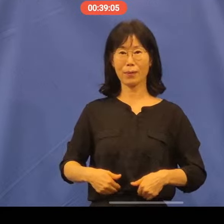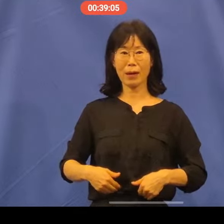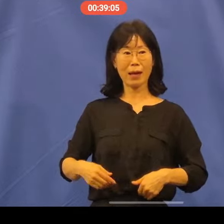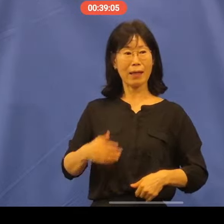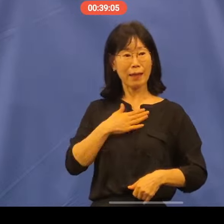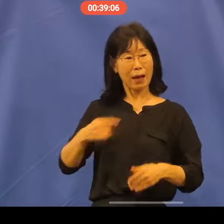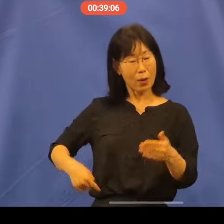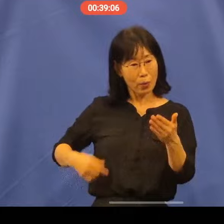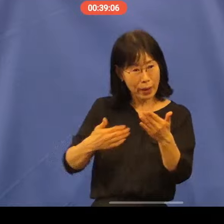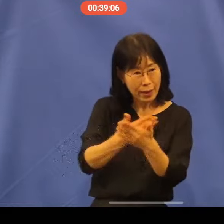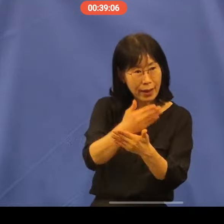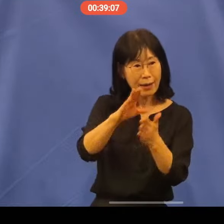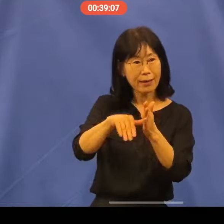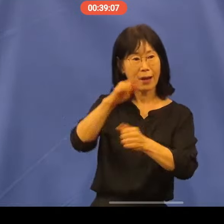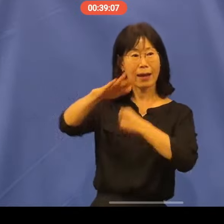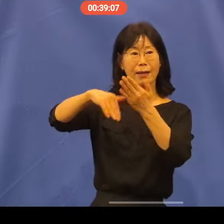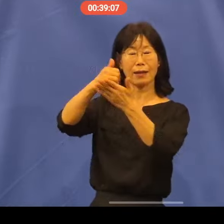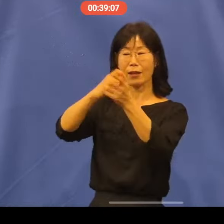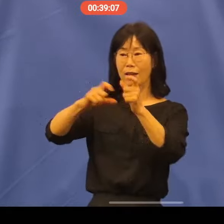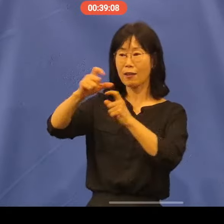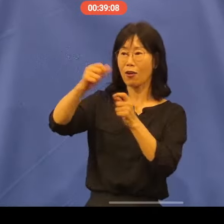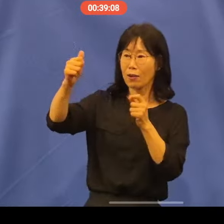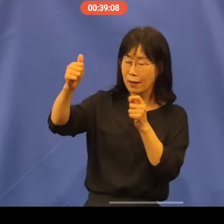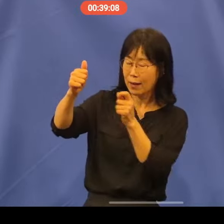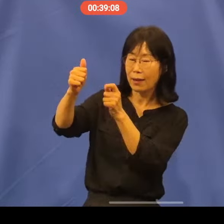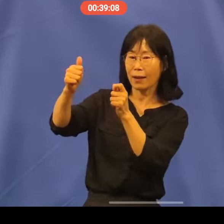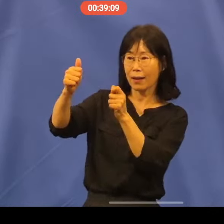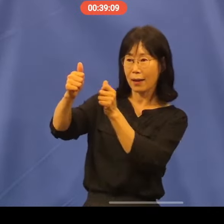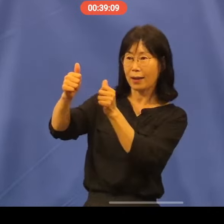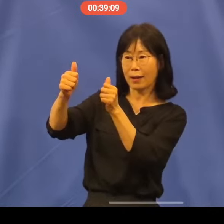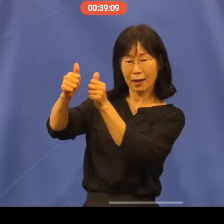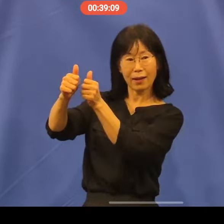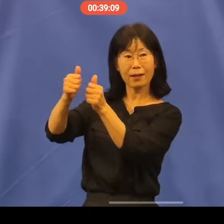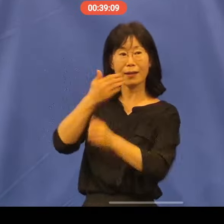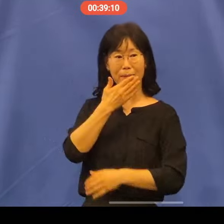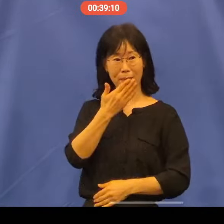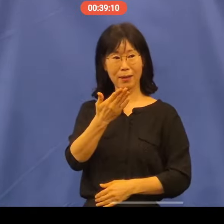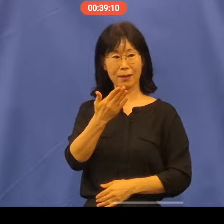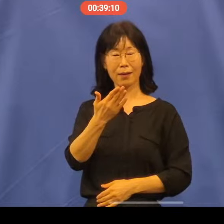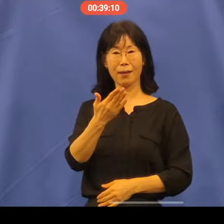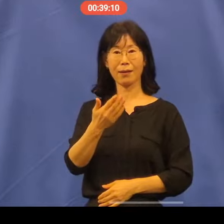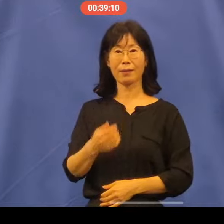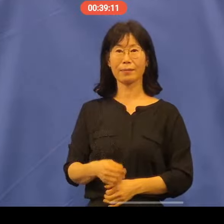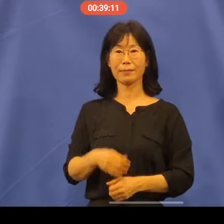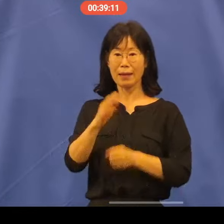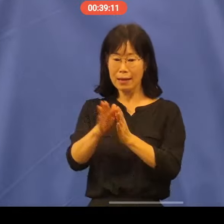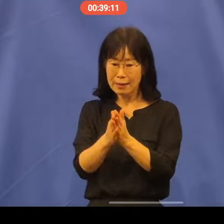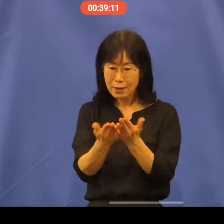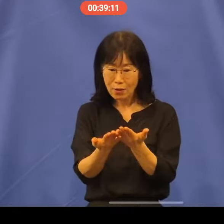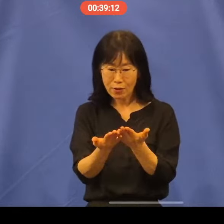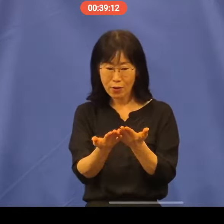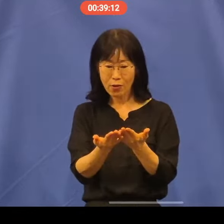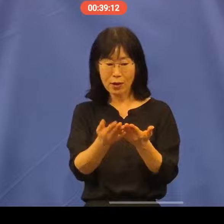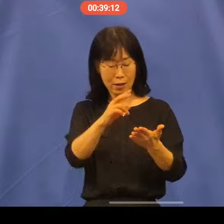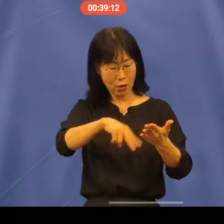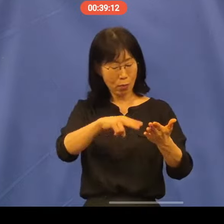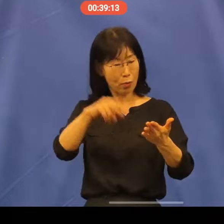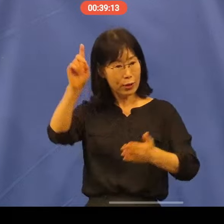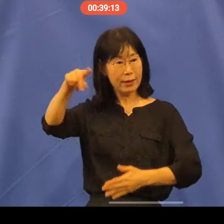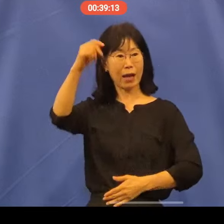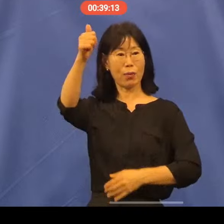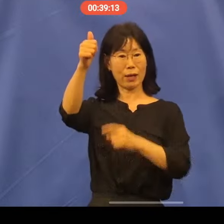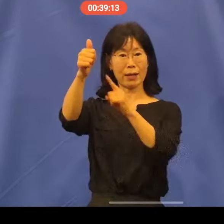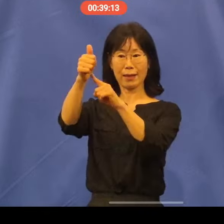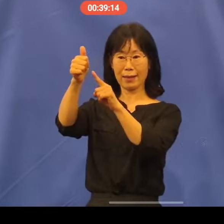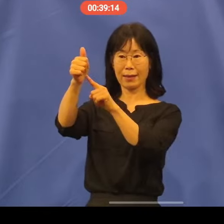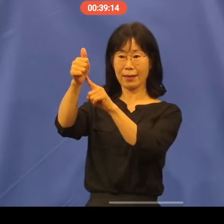것입니다. 여러분, 다윗이 대표적인 인물이에요. 성경 속의 다윗은 독보적입니다, 여러분. 하나님이 다윗을